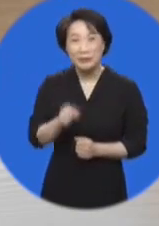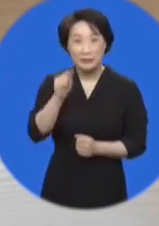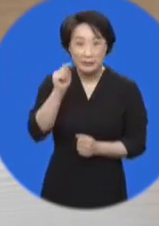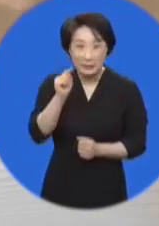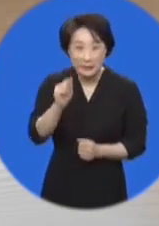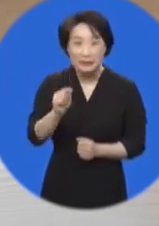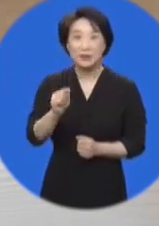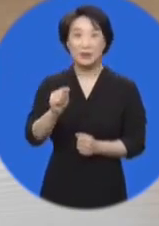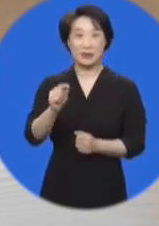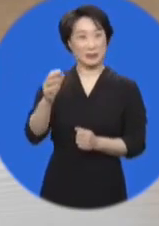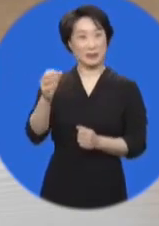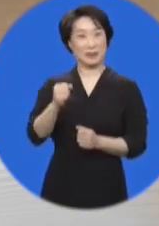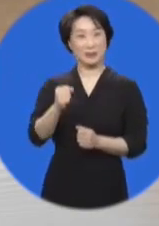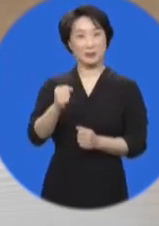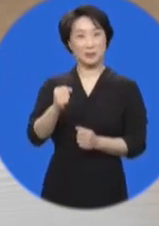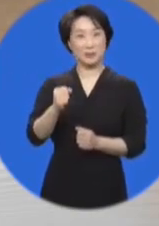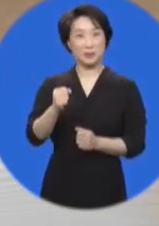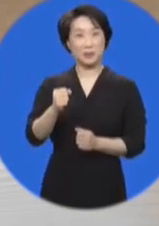모든 것으로